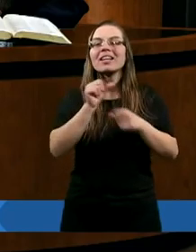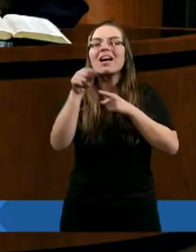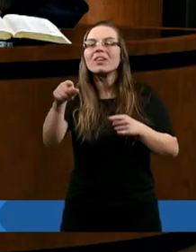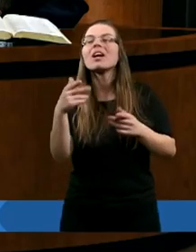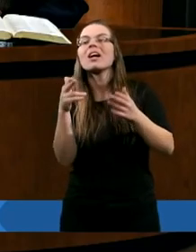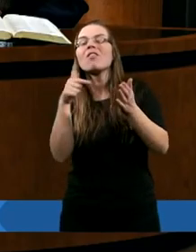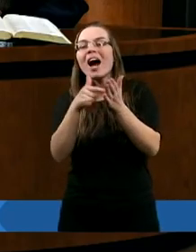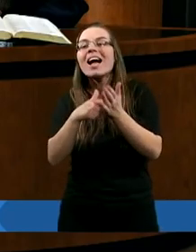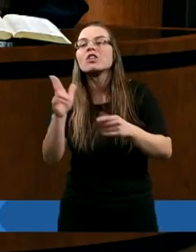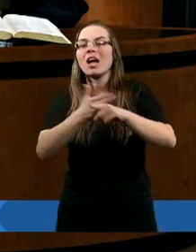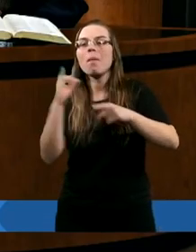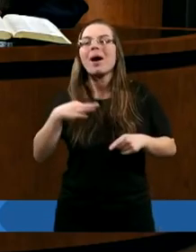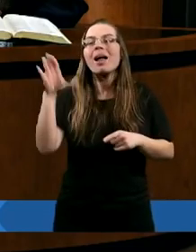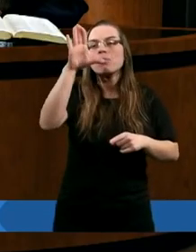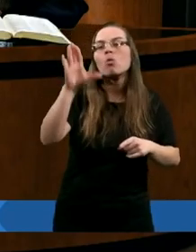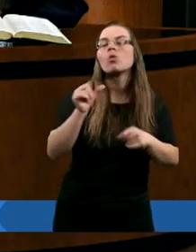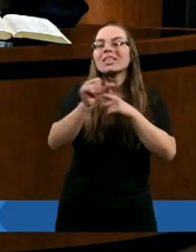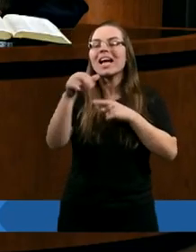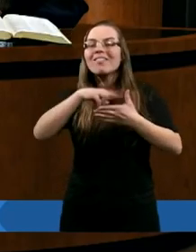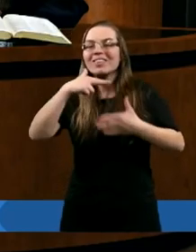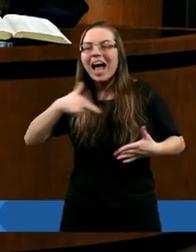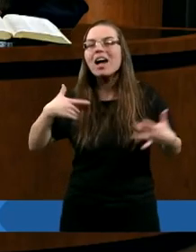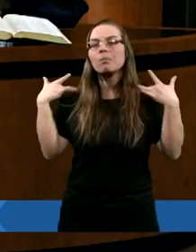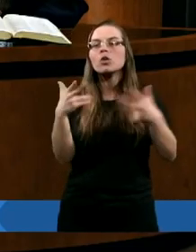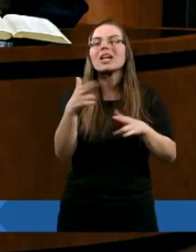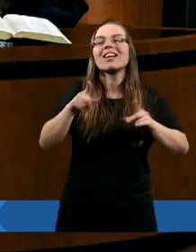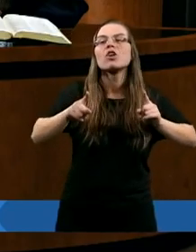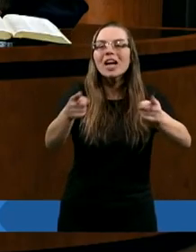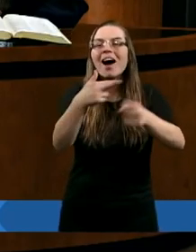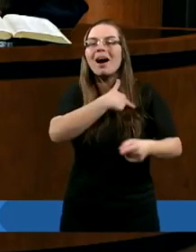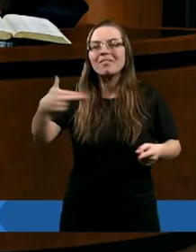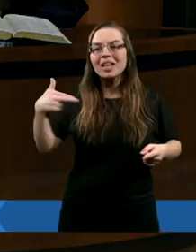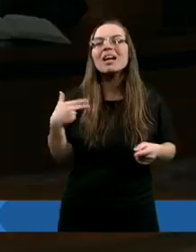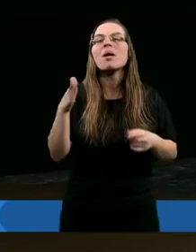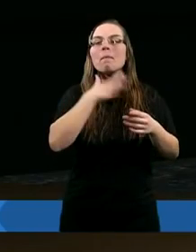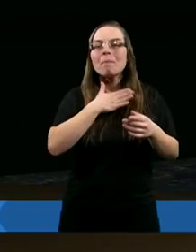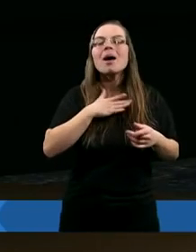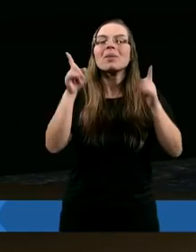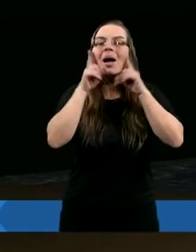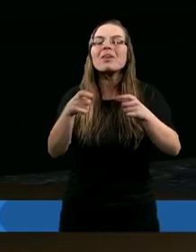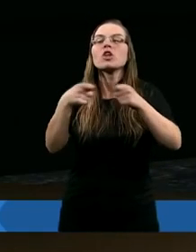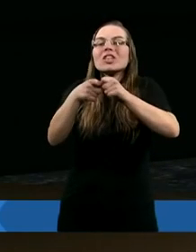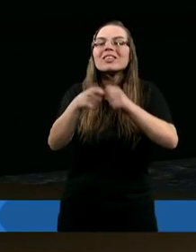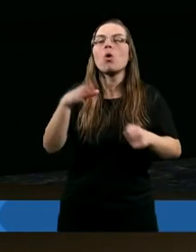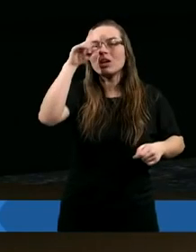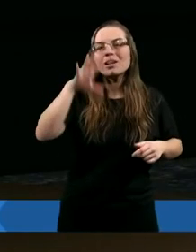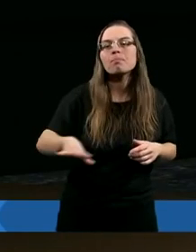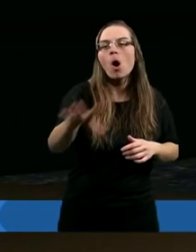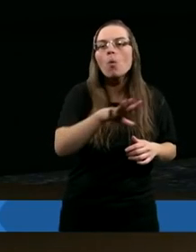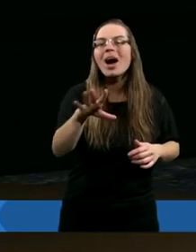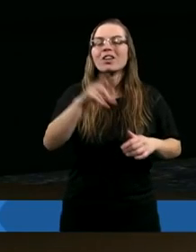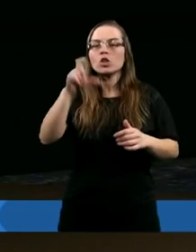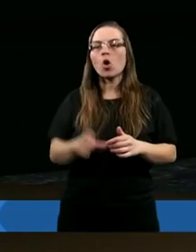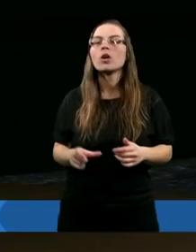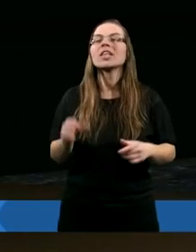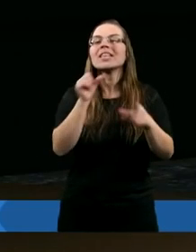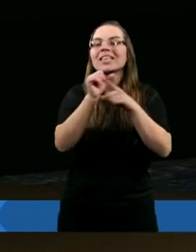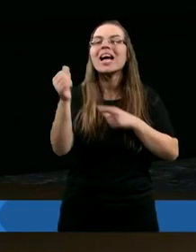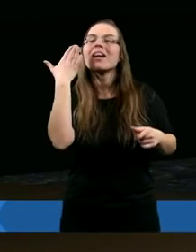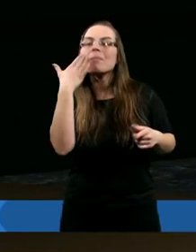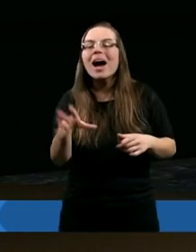kiedy Pan Bóg jest w naszym życiu, kiedy On działa w naszym życiu, kiedy mamy z Nim naprawdę ścisłą społeczność, to my też